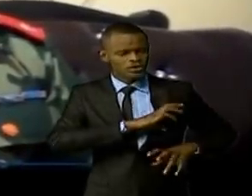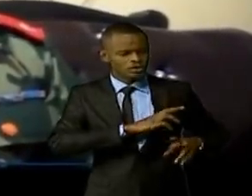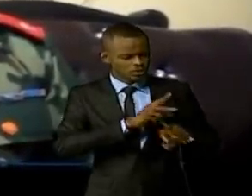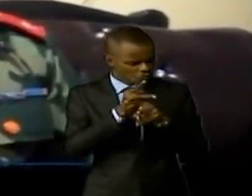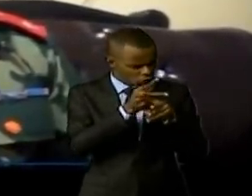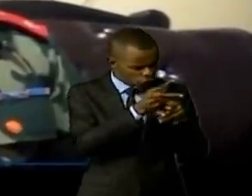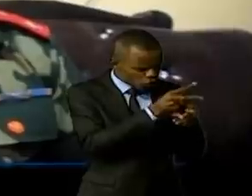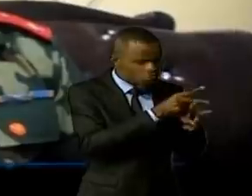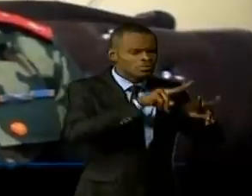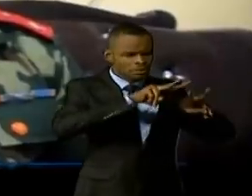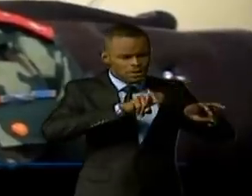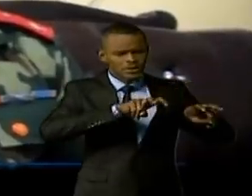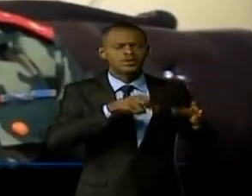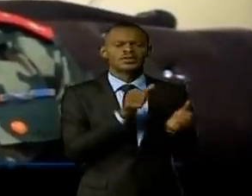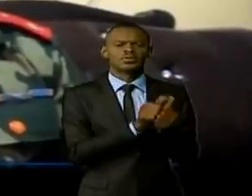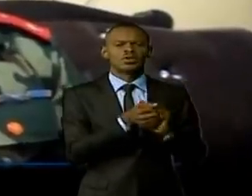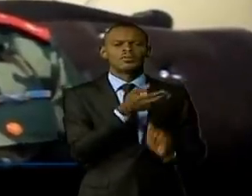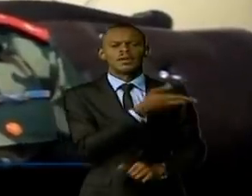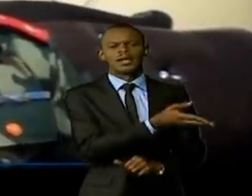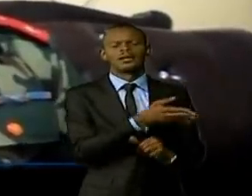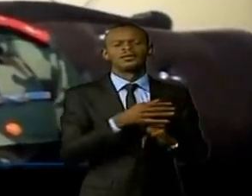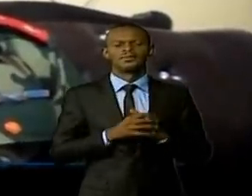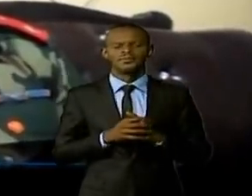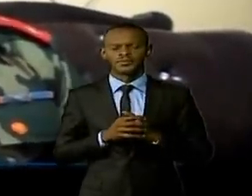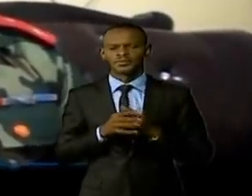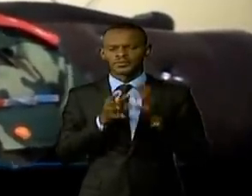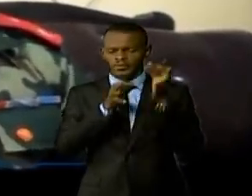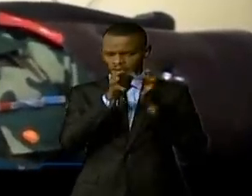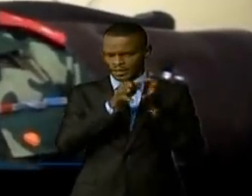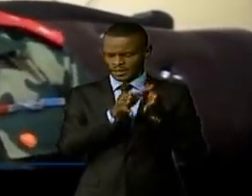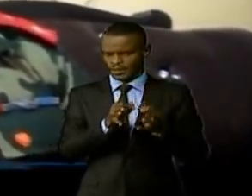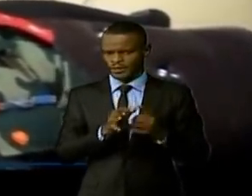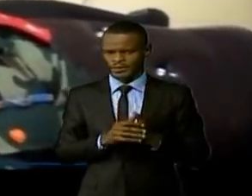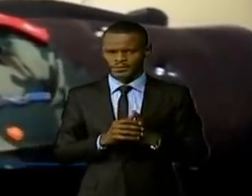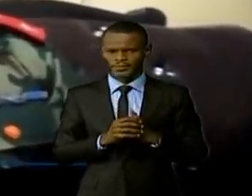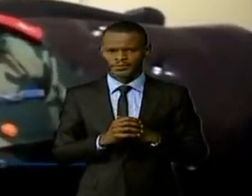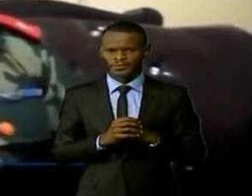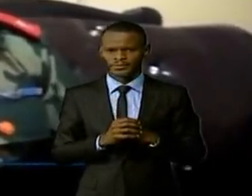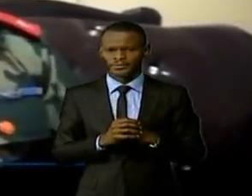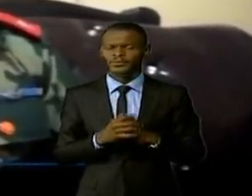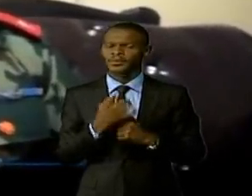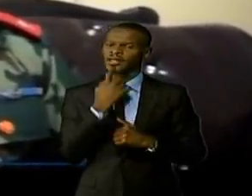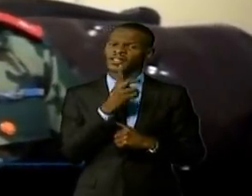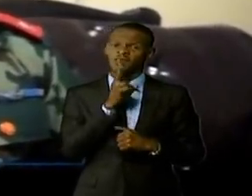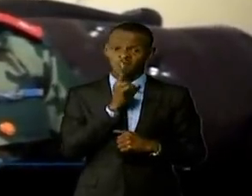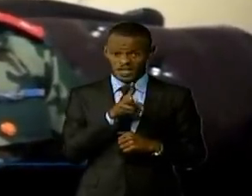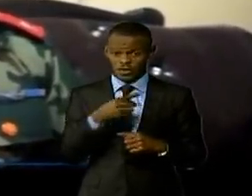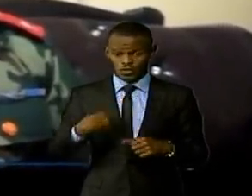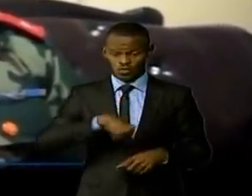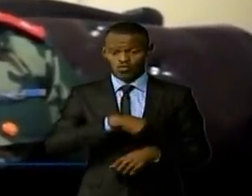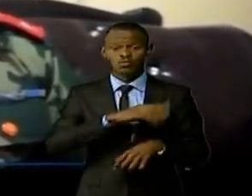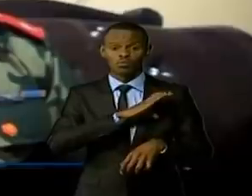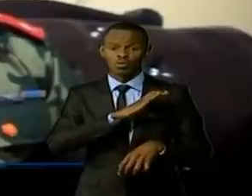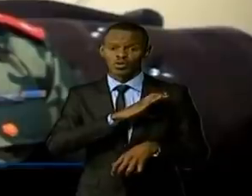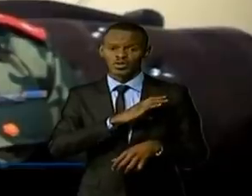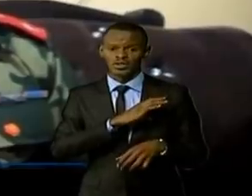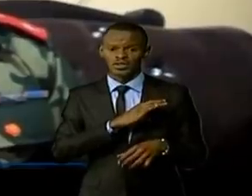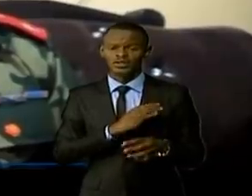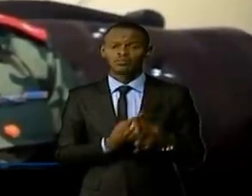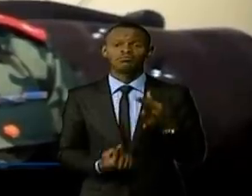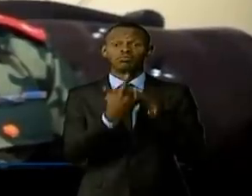temps ici et essayer de nouer certains problèmes que nous rencontrons sur le terrain et que nous